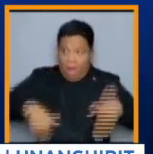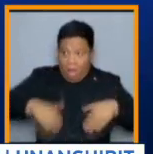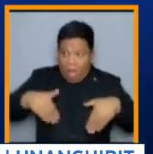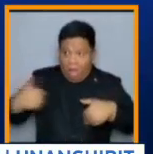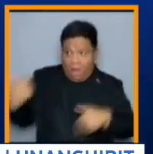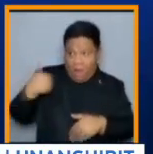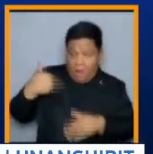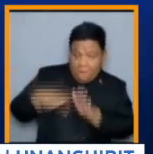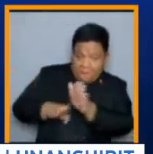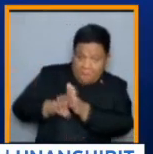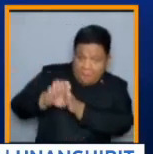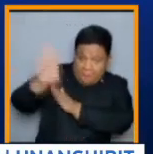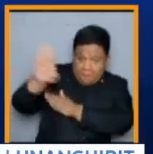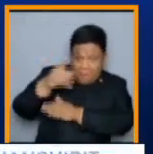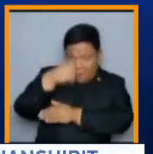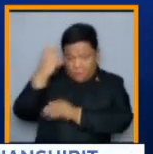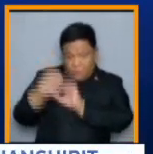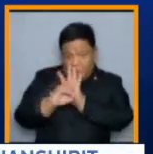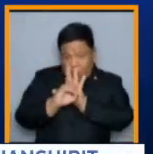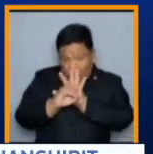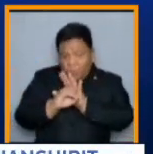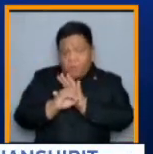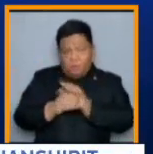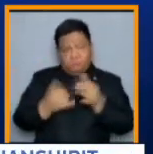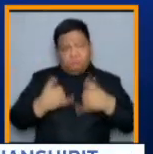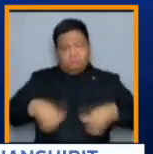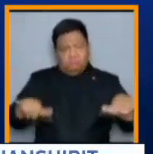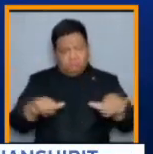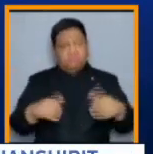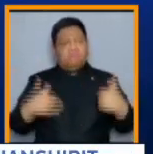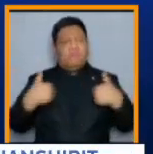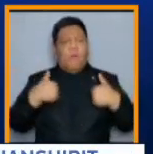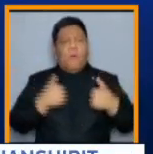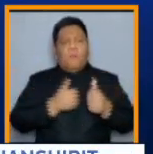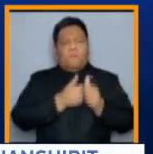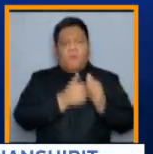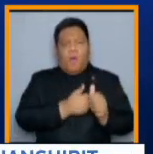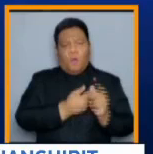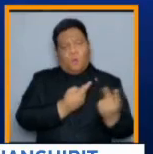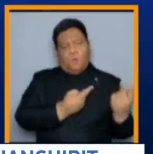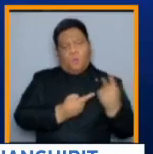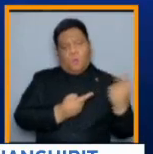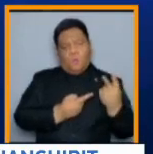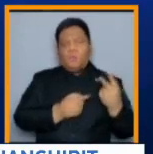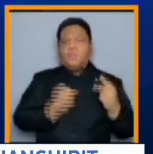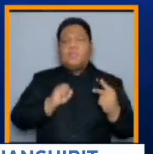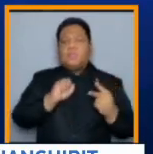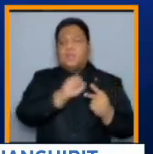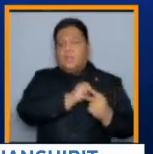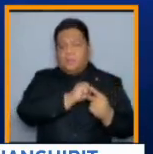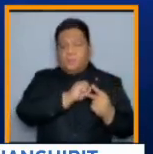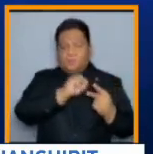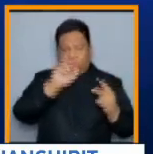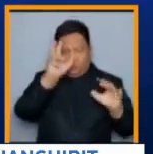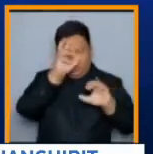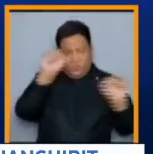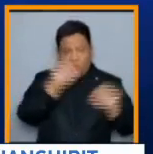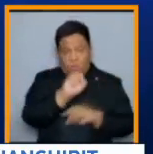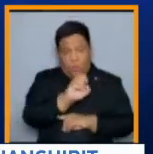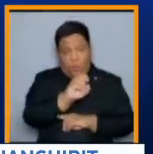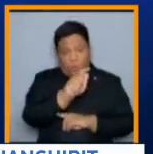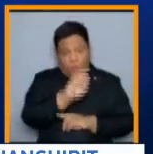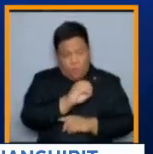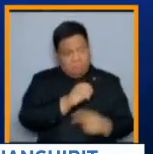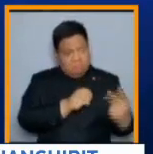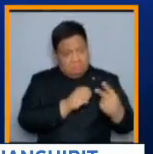Omicron variant, sumusunod naman daw sila ng kanyang running mate na si Senate President Tito Soto sa mga health protocols,